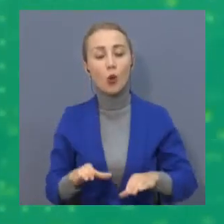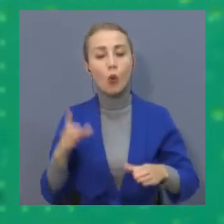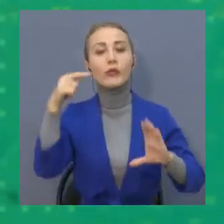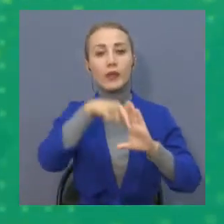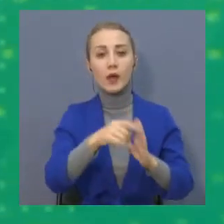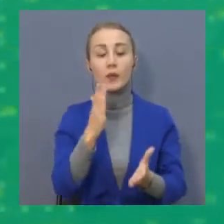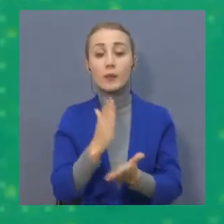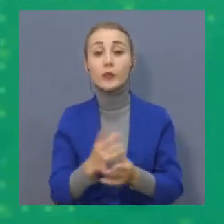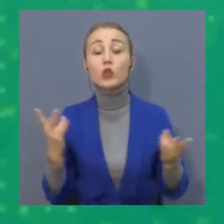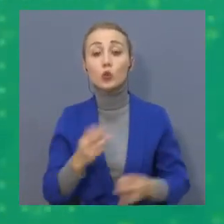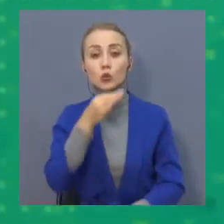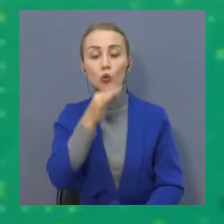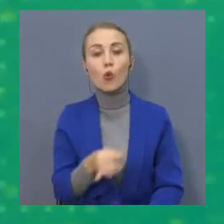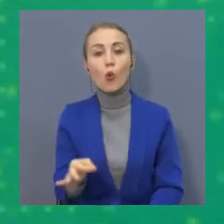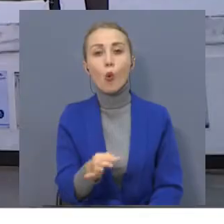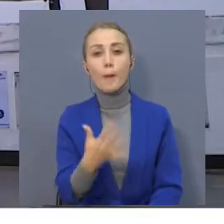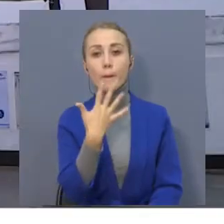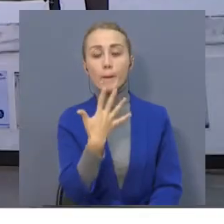5 түзету мекемесі орналасқан.